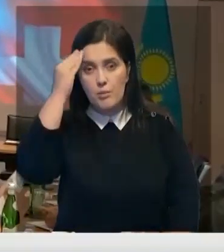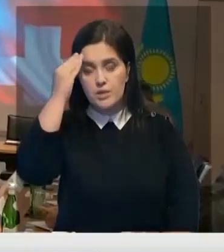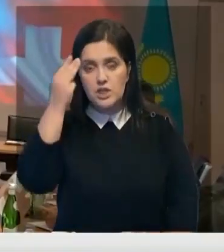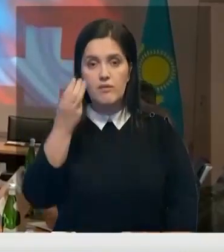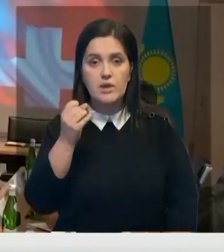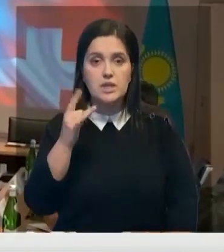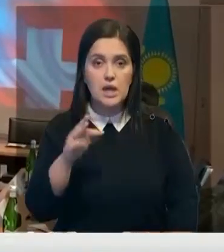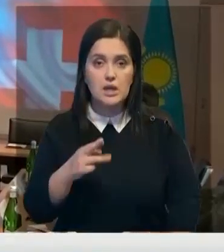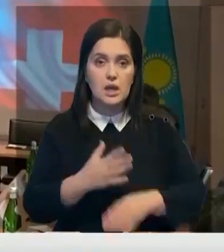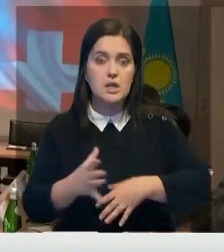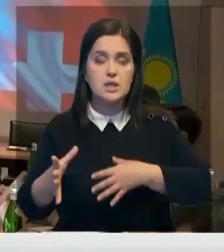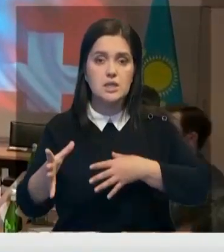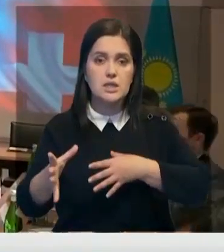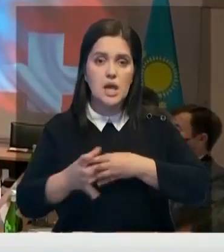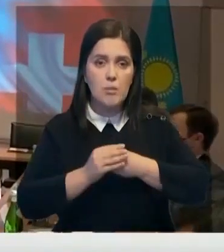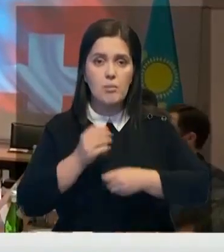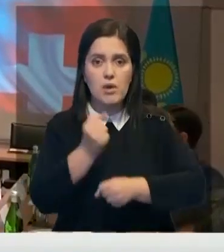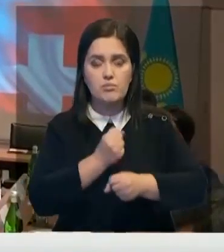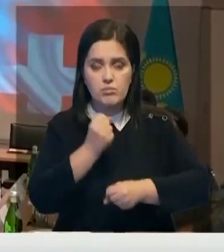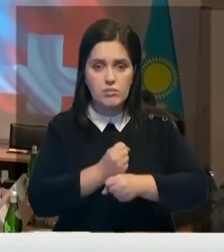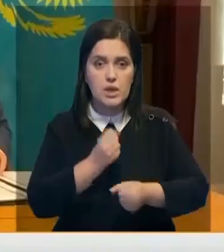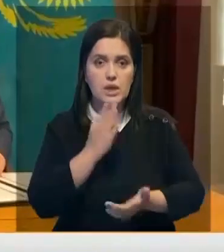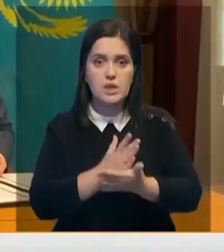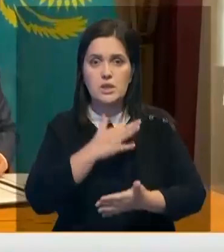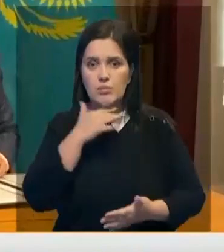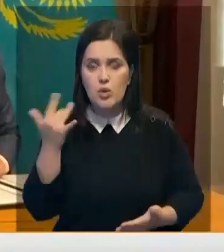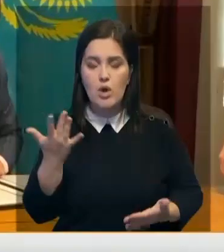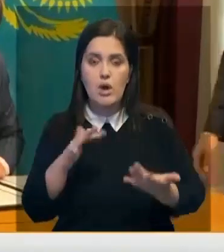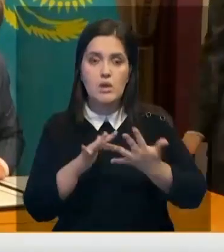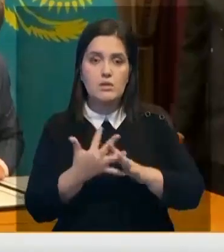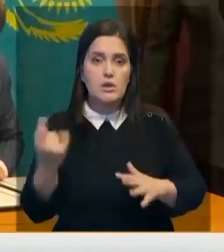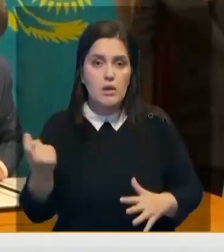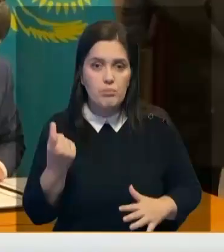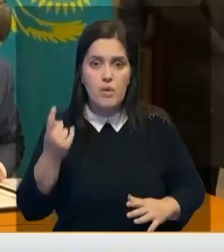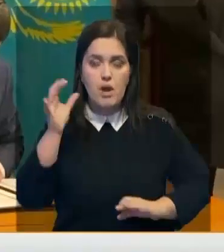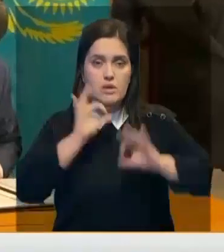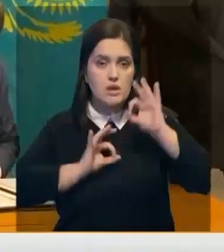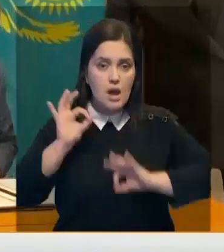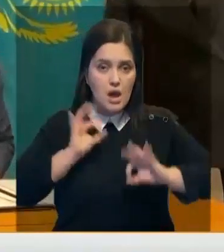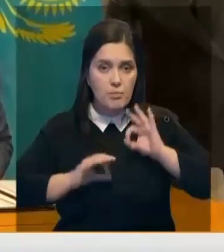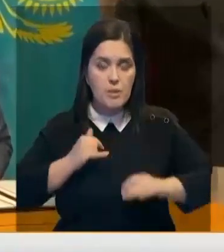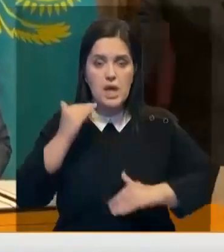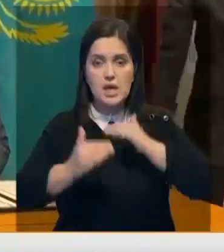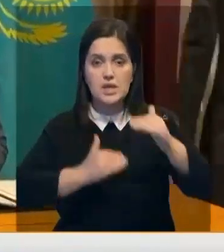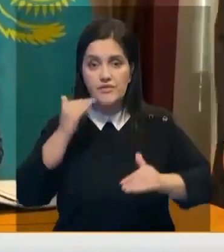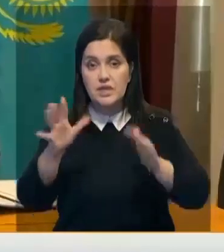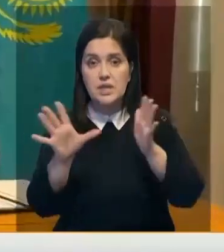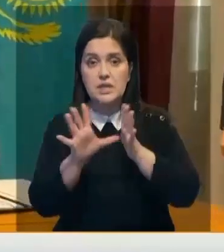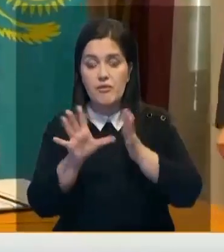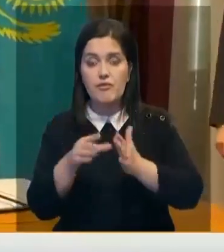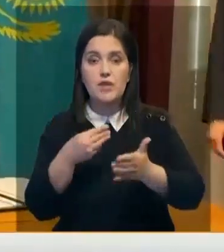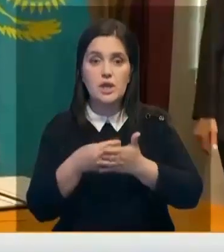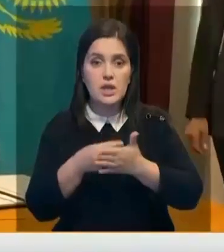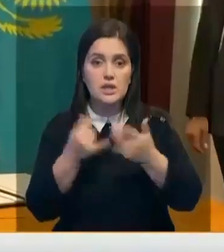для совместного производства в постковидный период много. Это и агросектор, и фармацевтика, развитие цифровых финансов и технологий,